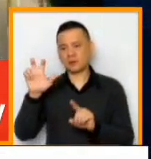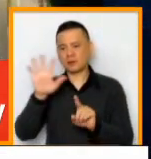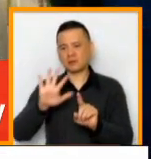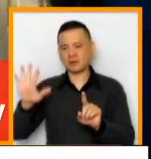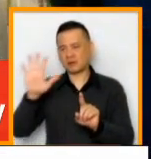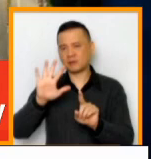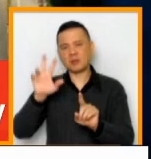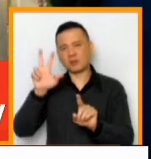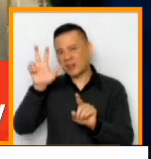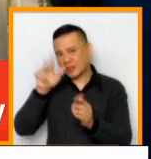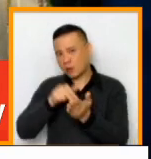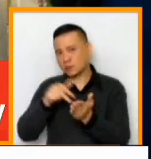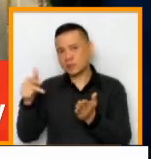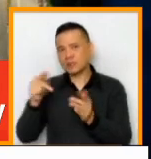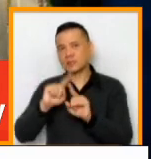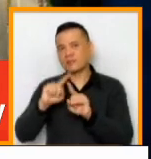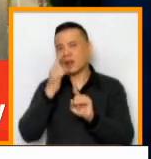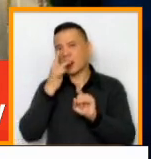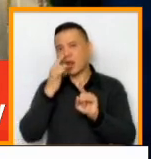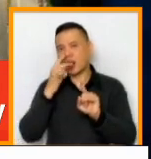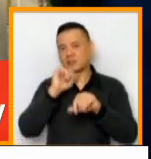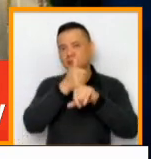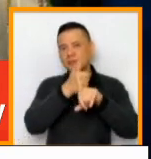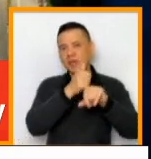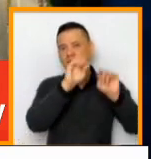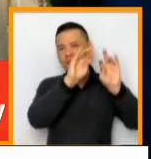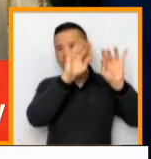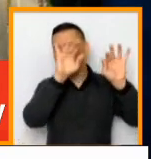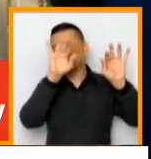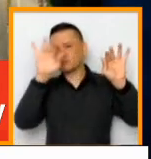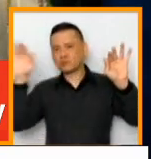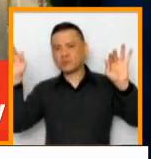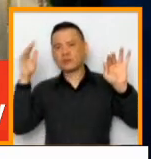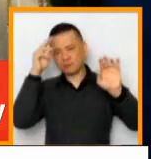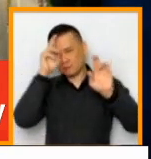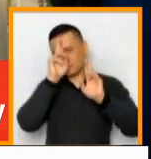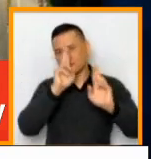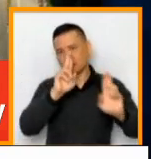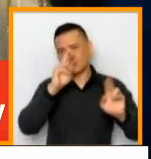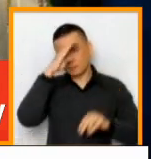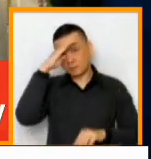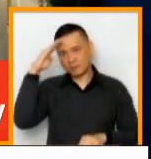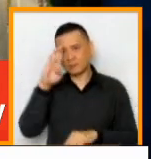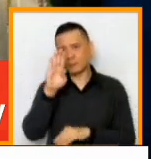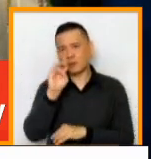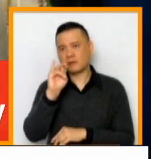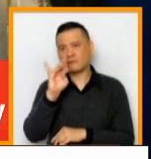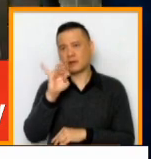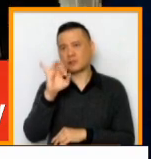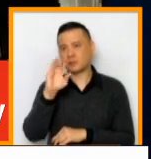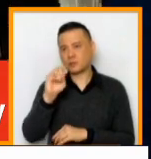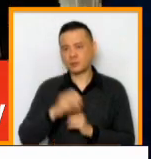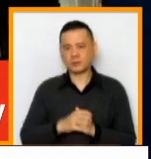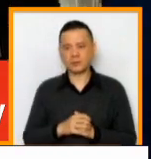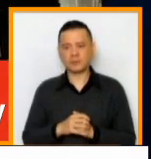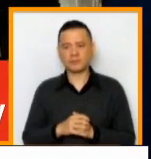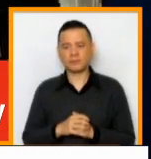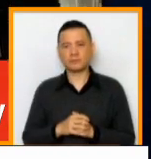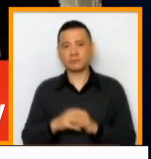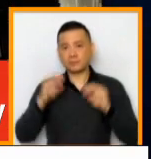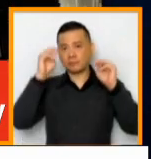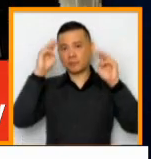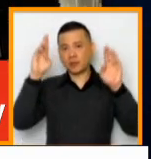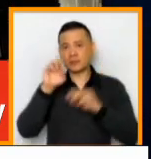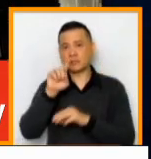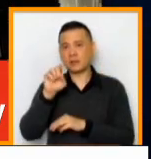ang imahe ni Gat Andres Bonifacio. Magkakaroon ng maiksing programa ngayong umaga na pangungunahan ni Mayor Francis Zamora. Kabilang